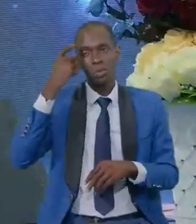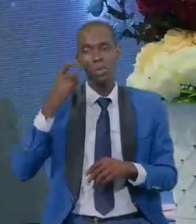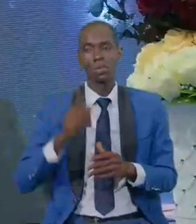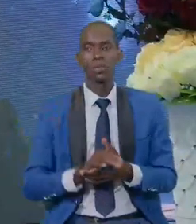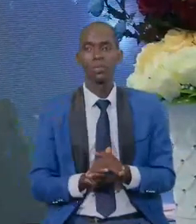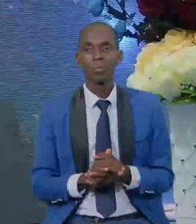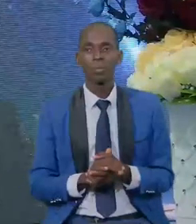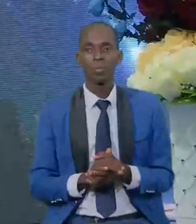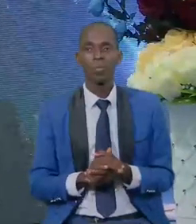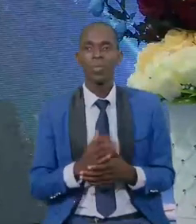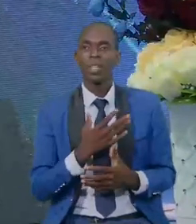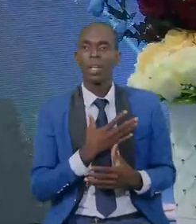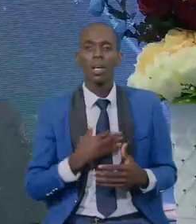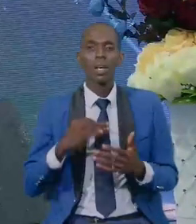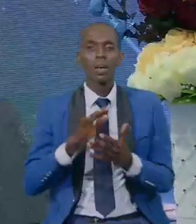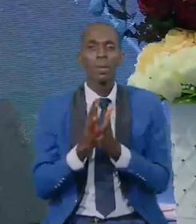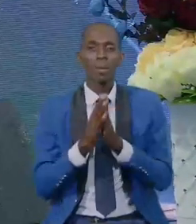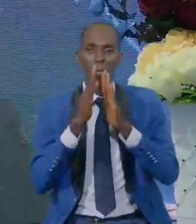l'accroissement.